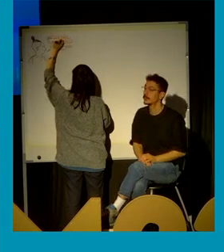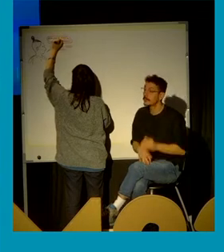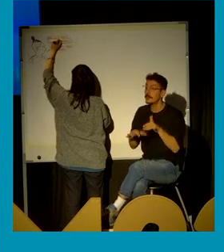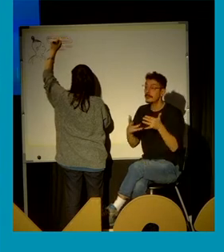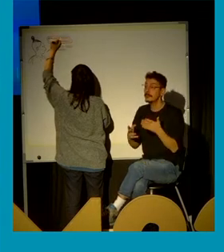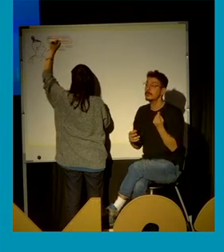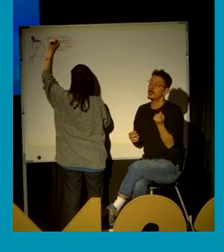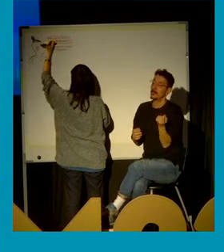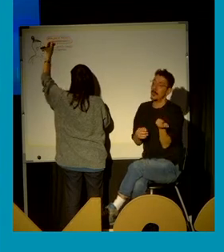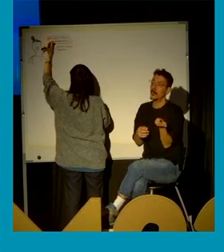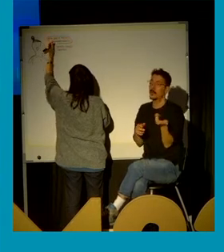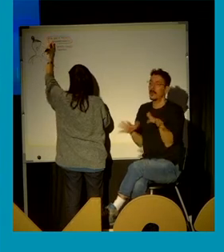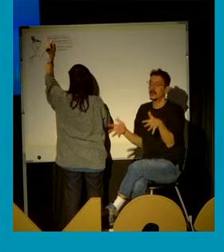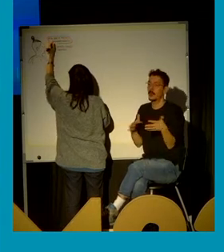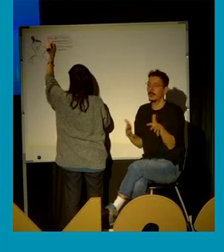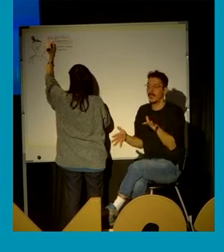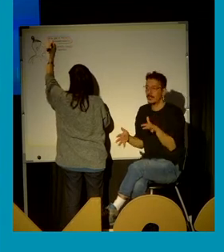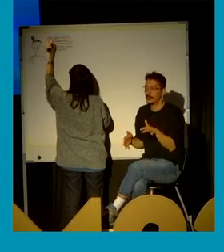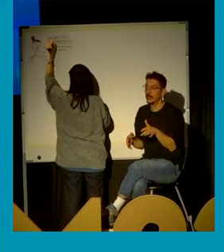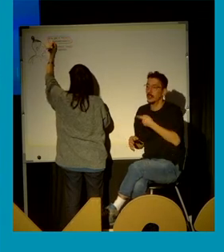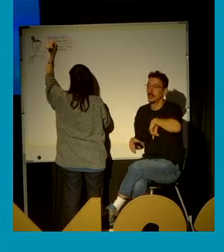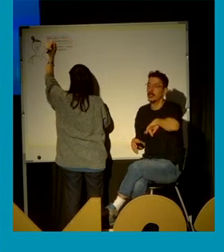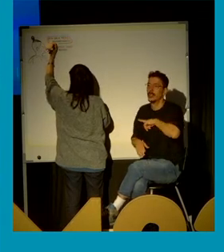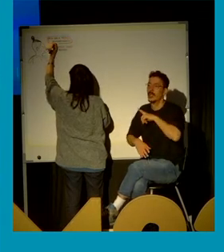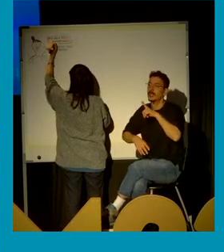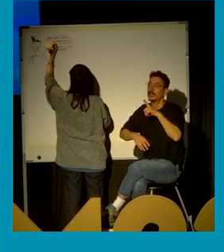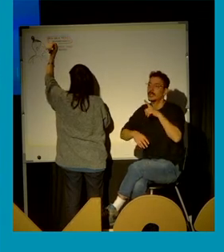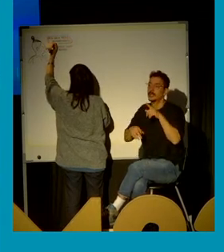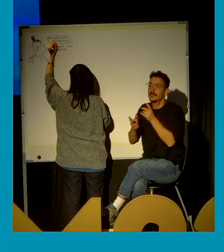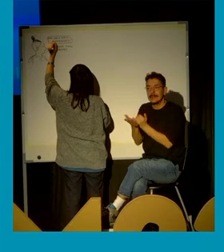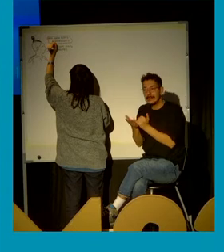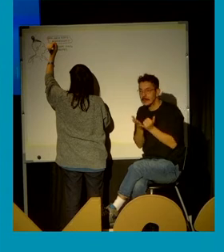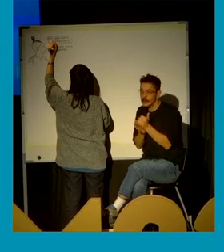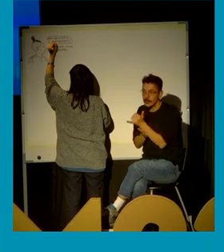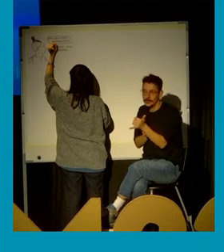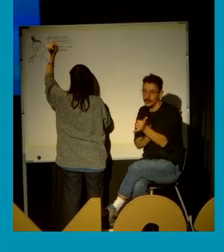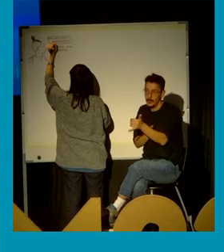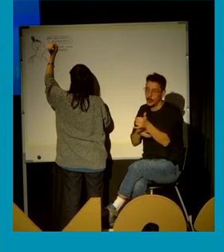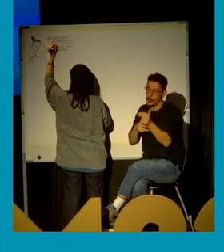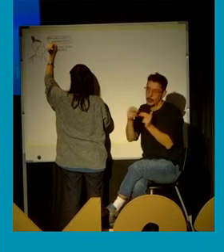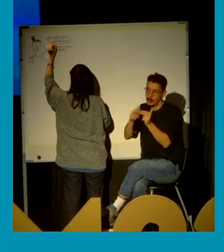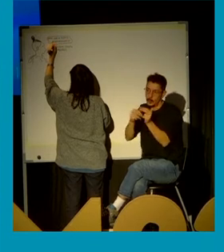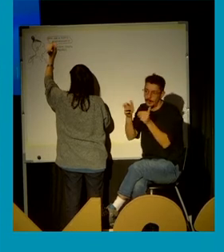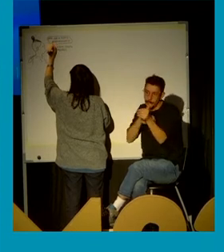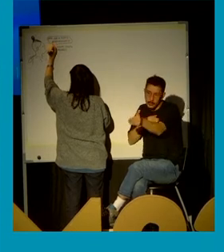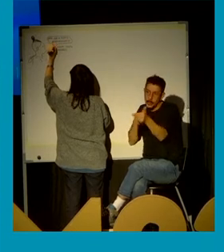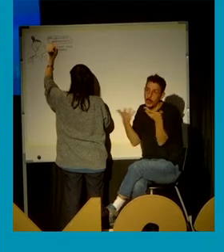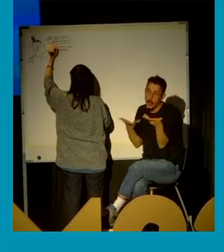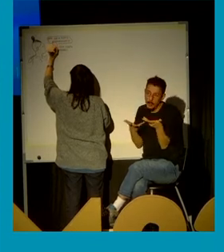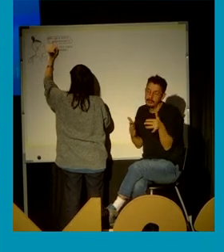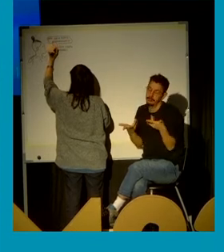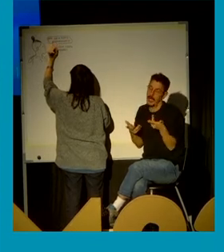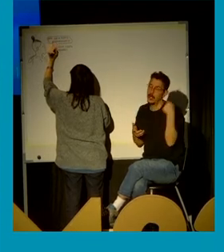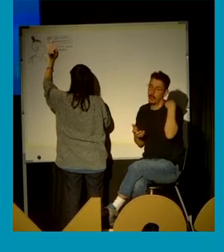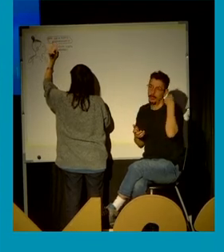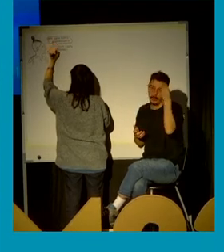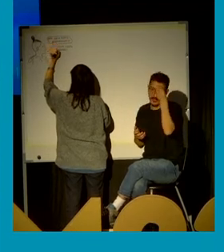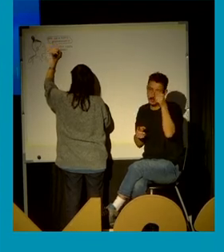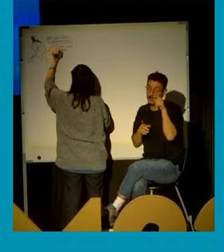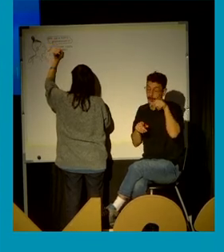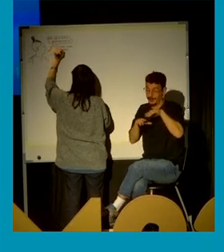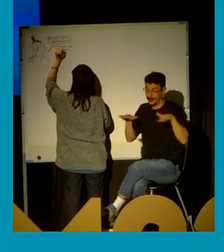com construïm la fulla de ruta, crec que la taula d'avui té aquest interès, no?